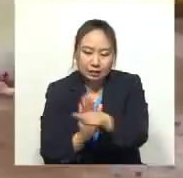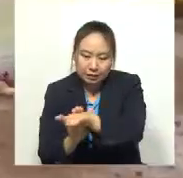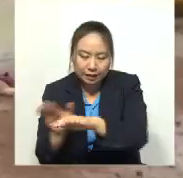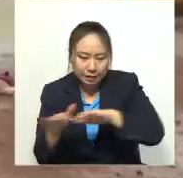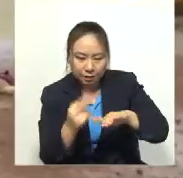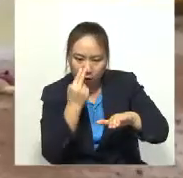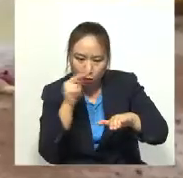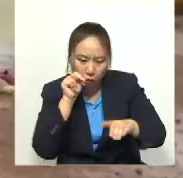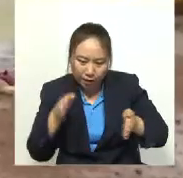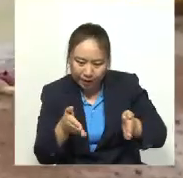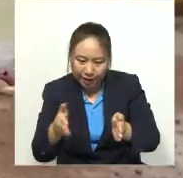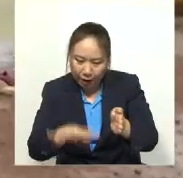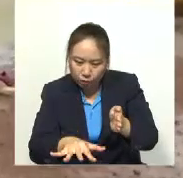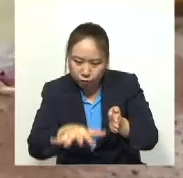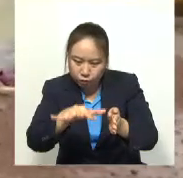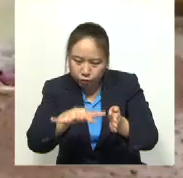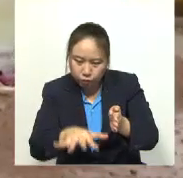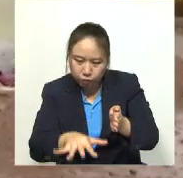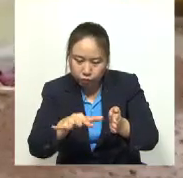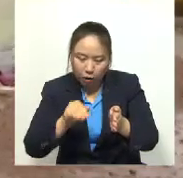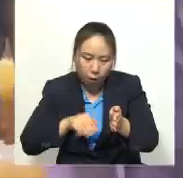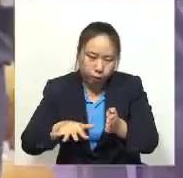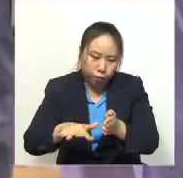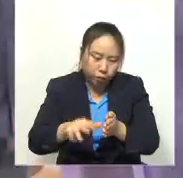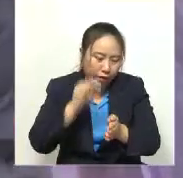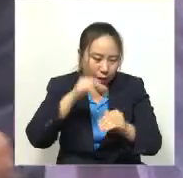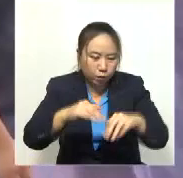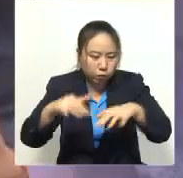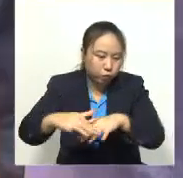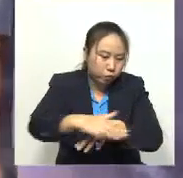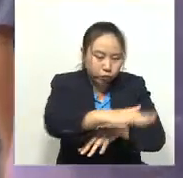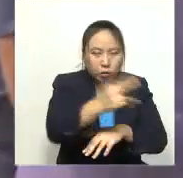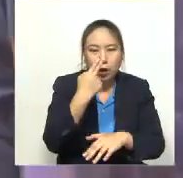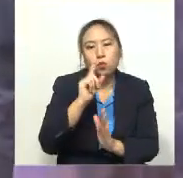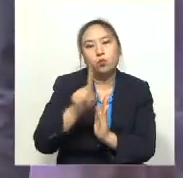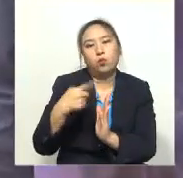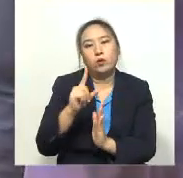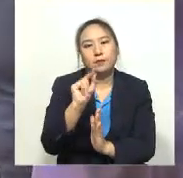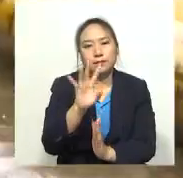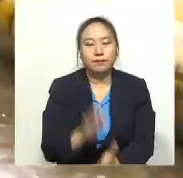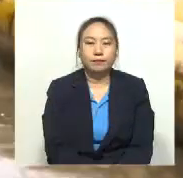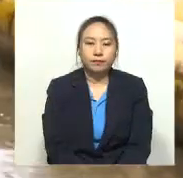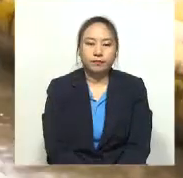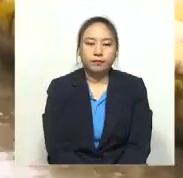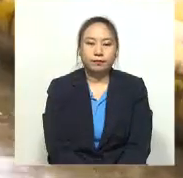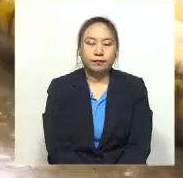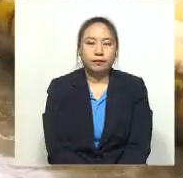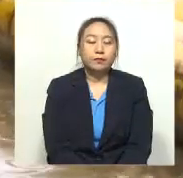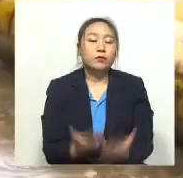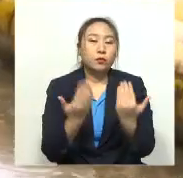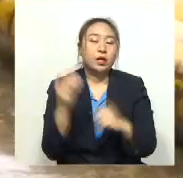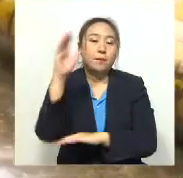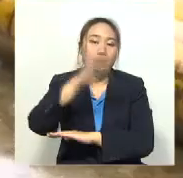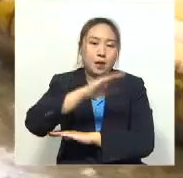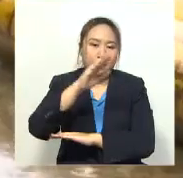ระดับน้ำในแม่น้ำเพชรบุรีที่ไหลเอ่อเข้าท่วมพื้นที่ตลอด24ชั่วโมงค่ะที่ในช่วงบ่าย